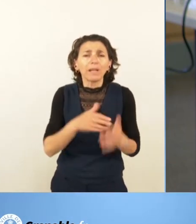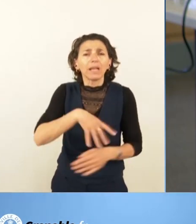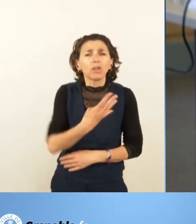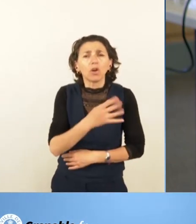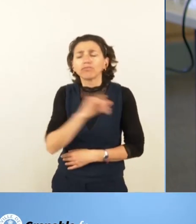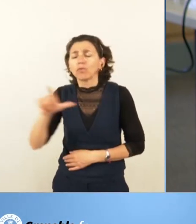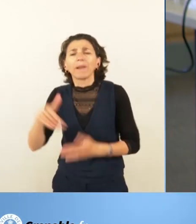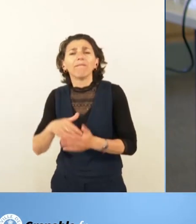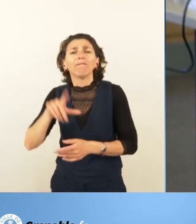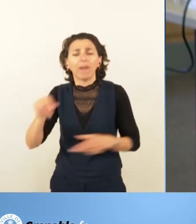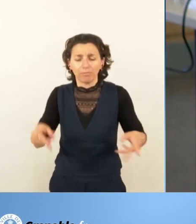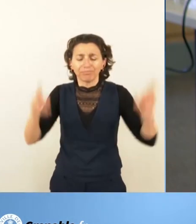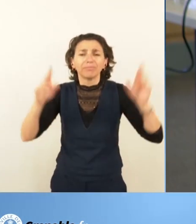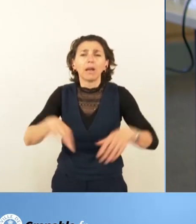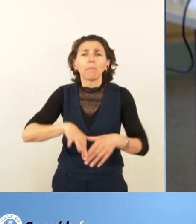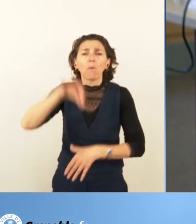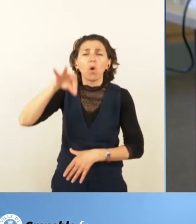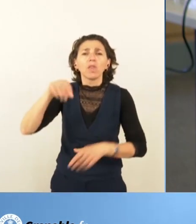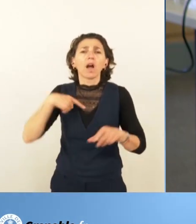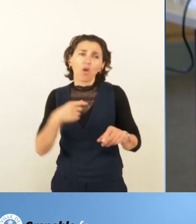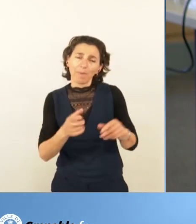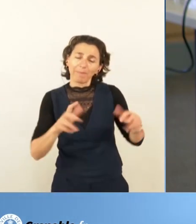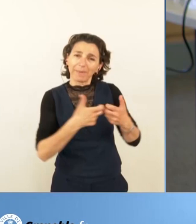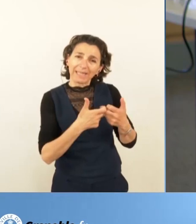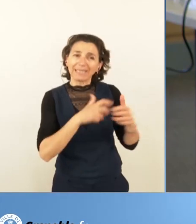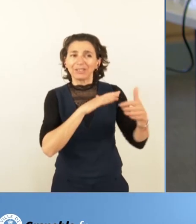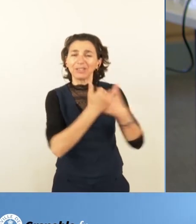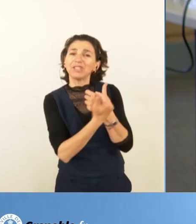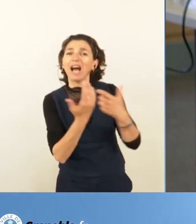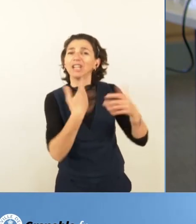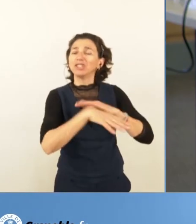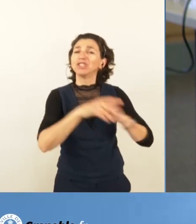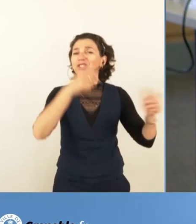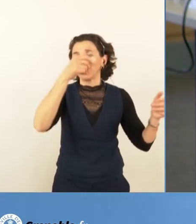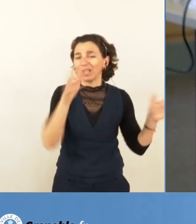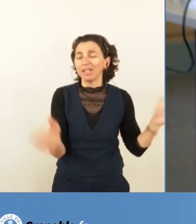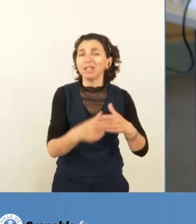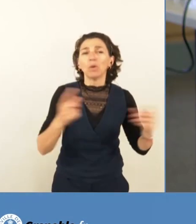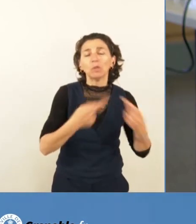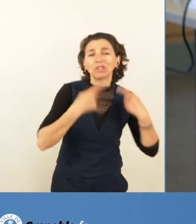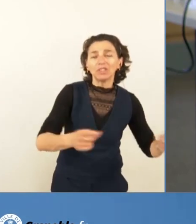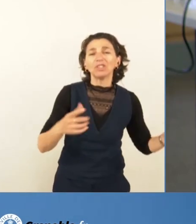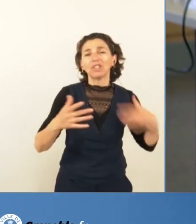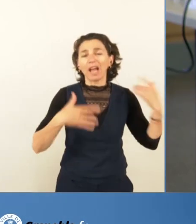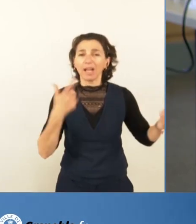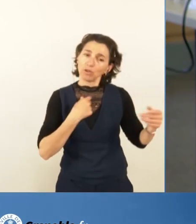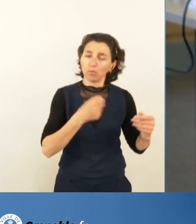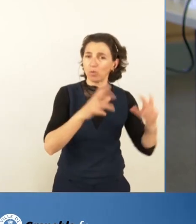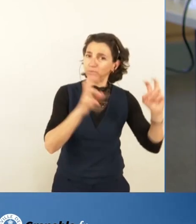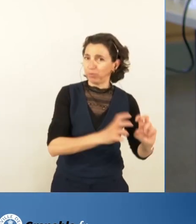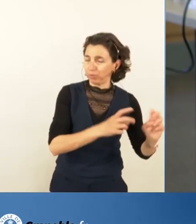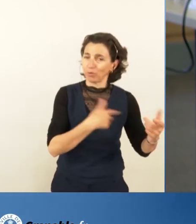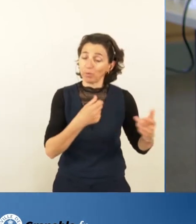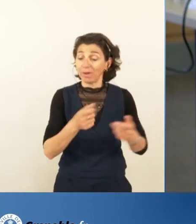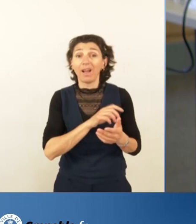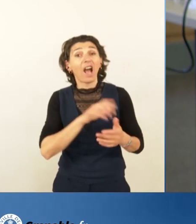la mise en place de la tarification sociale aux conservatoire et la gratuité des musées pour les moins de 26 ans notamment il s'agit donc